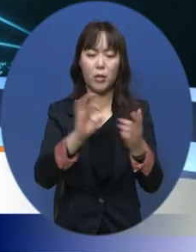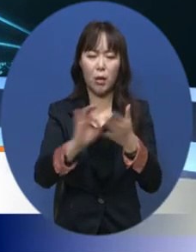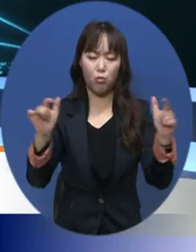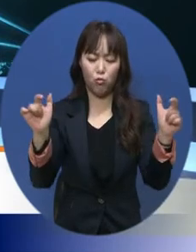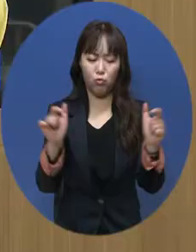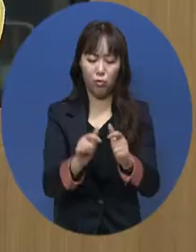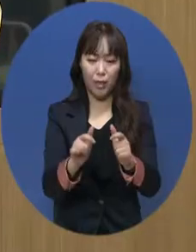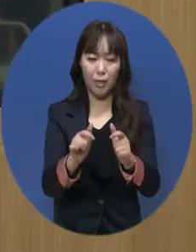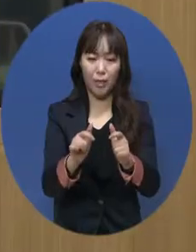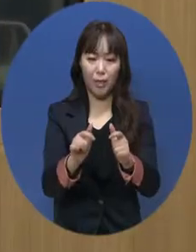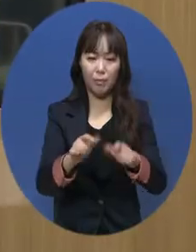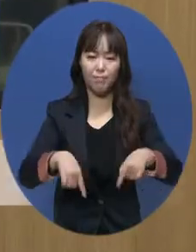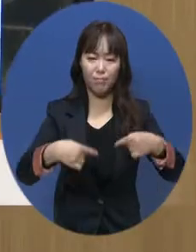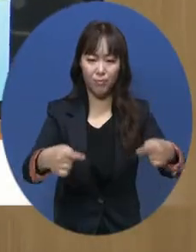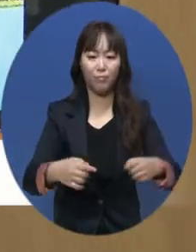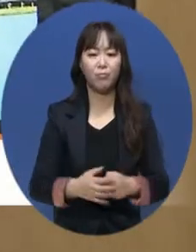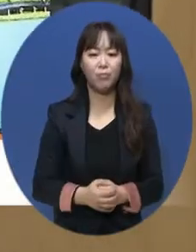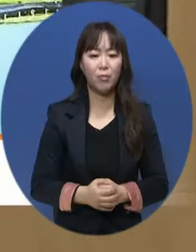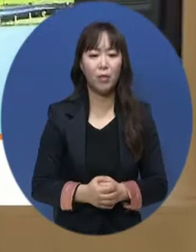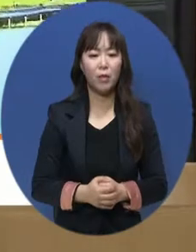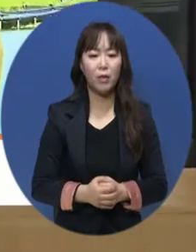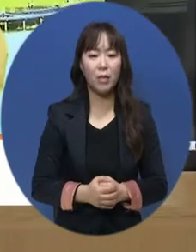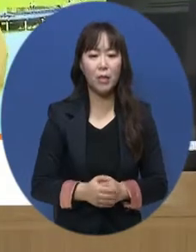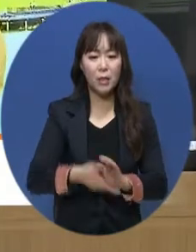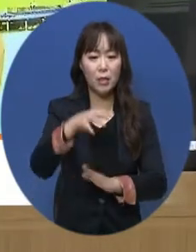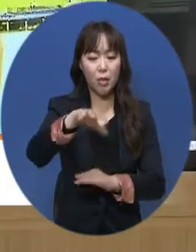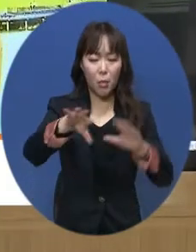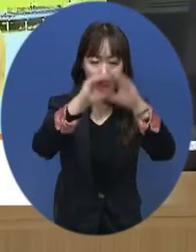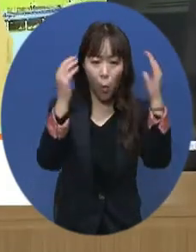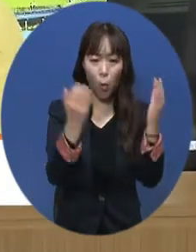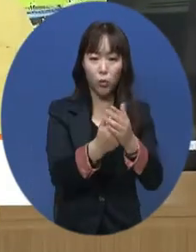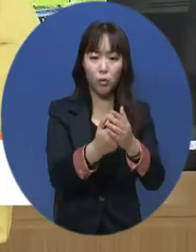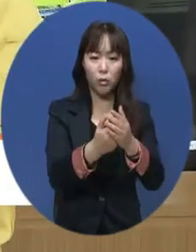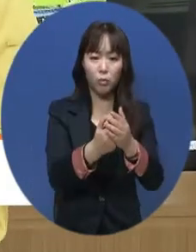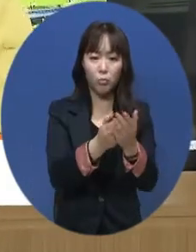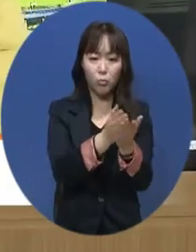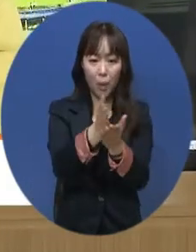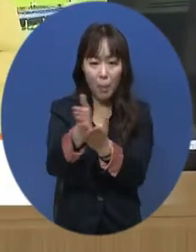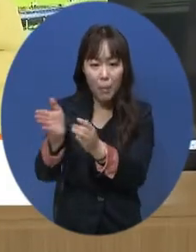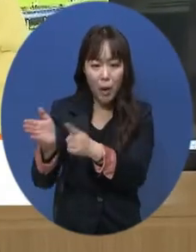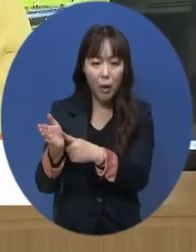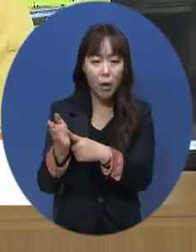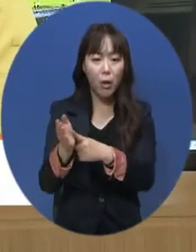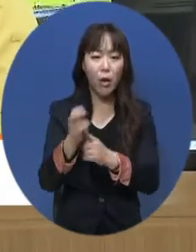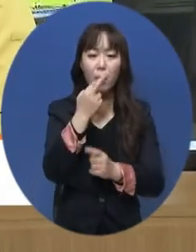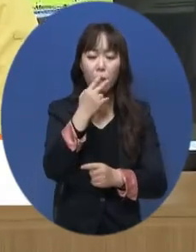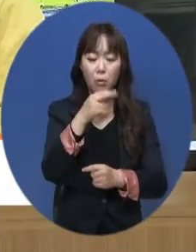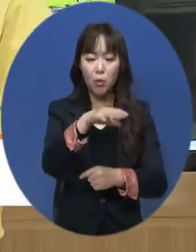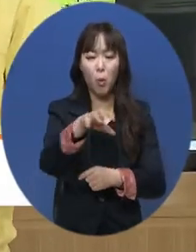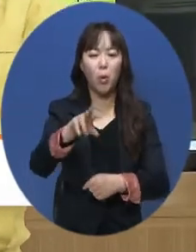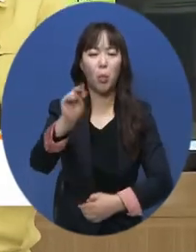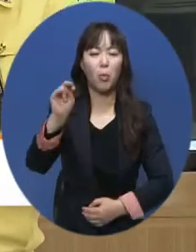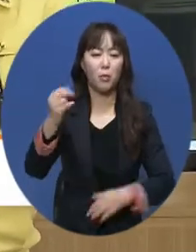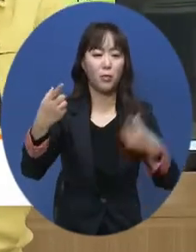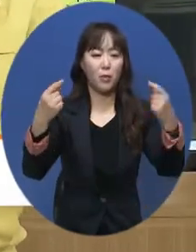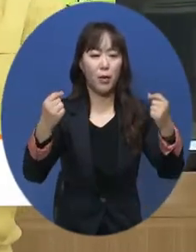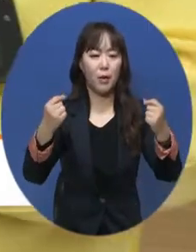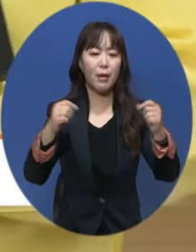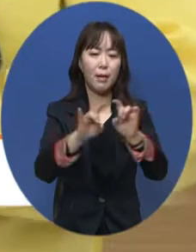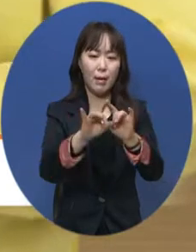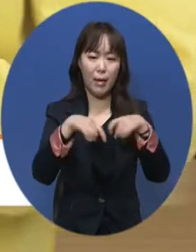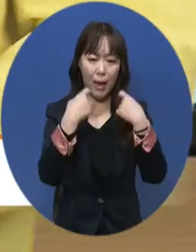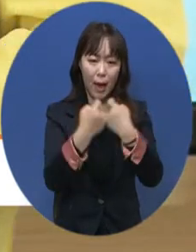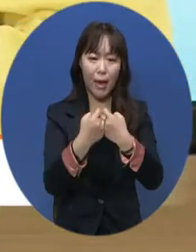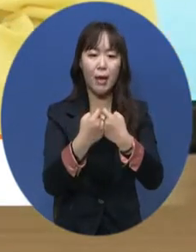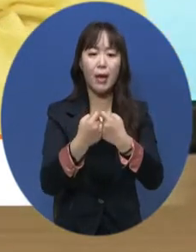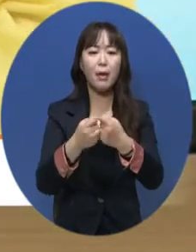했습니다 순천시가 시청에 모든 부서를 노우 플라스틱 공간 으로 지정하고 개인과 부서별로 자유